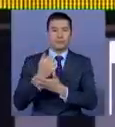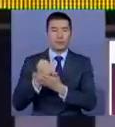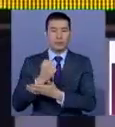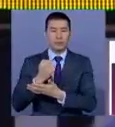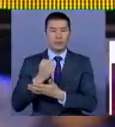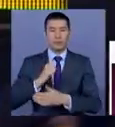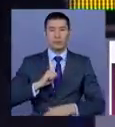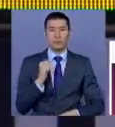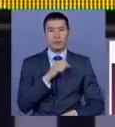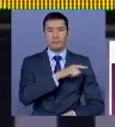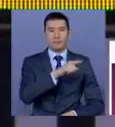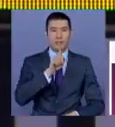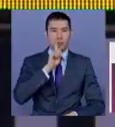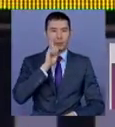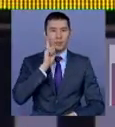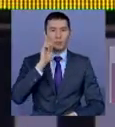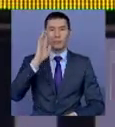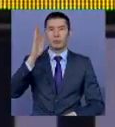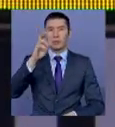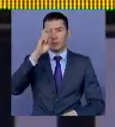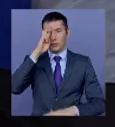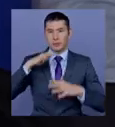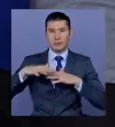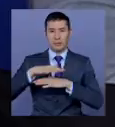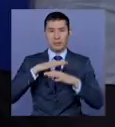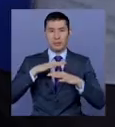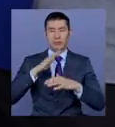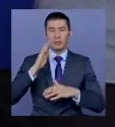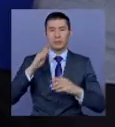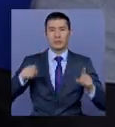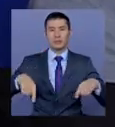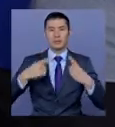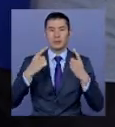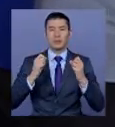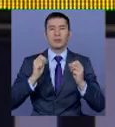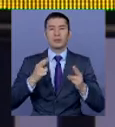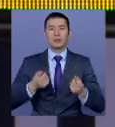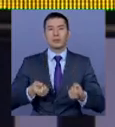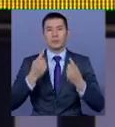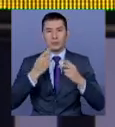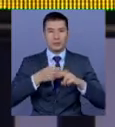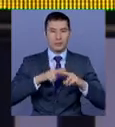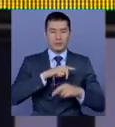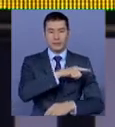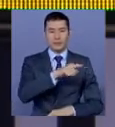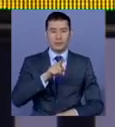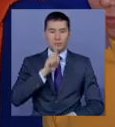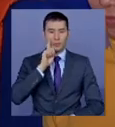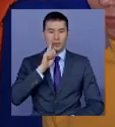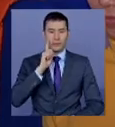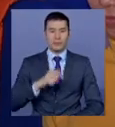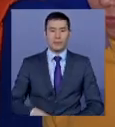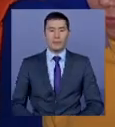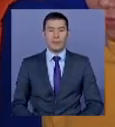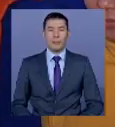Еліміздің болашағы сіздердің білімдеріңізде, күш жігерлеріңіз бен патриотизмге тікелей байланысты.